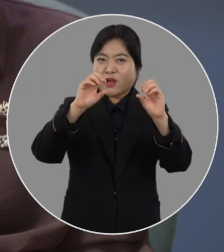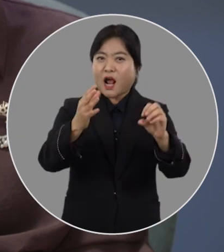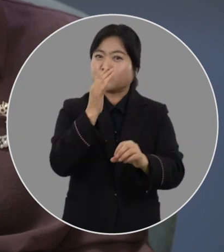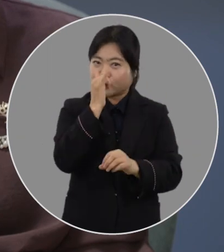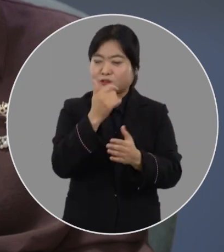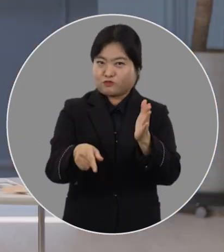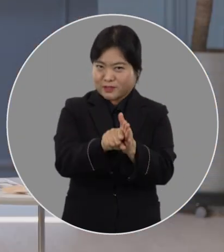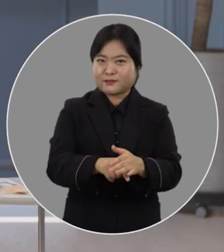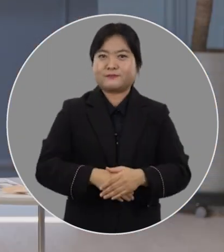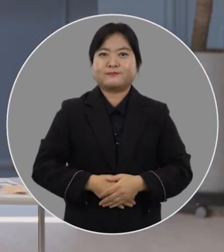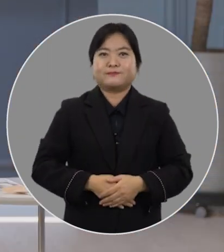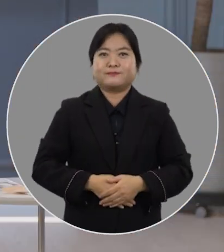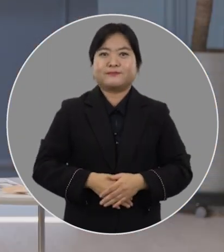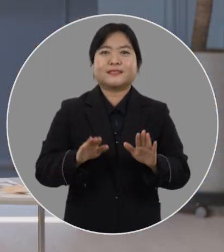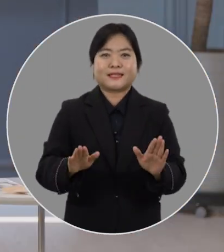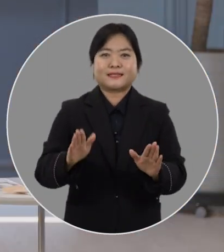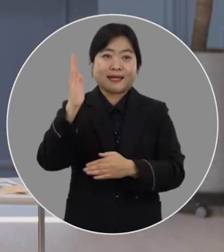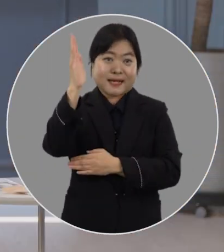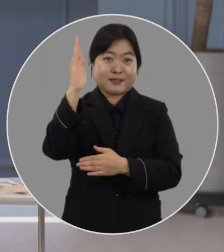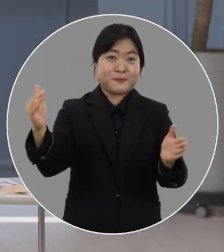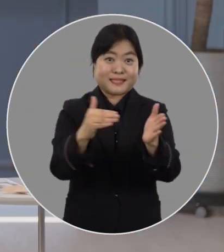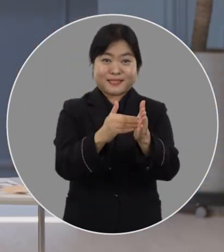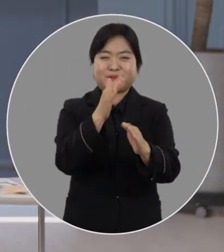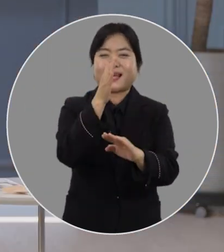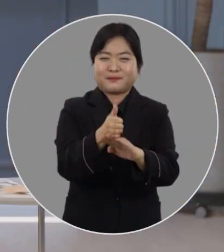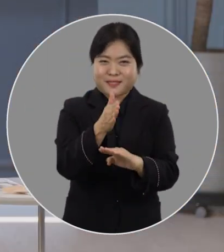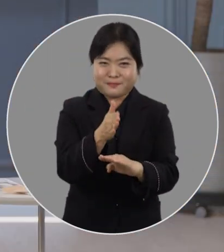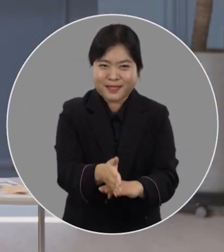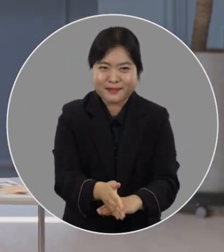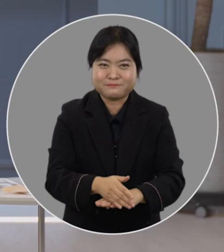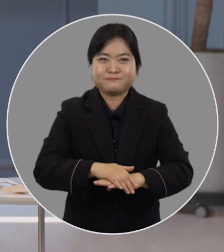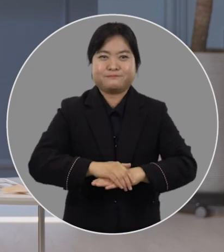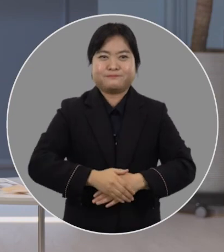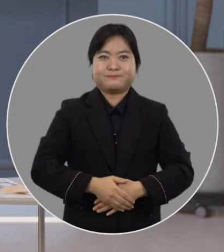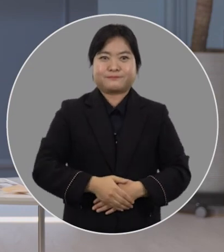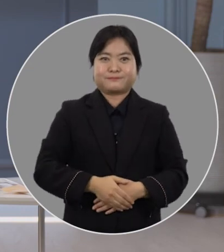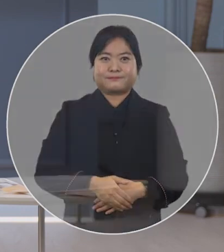수 있도록 말이죠. 이상으로 제 강연을 마치겠습니다. 감사합니다.